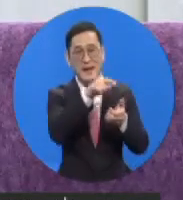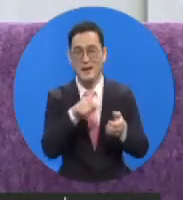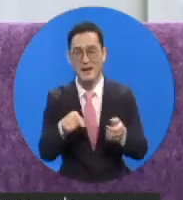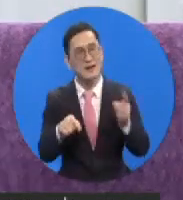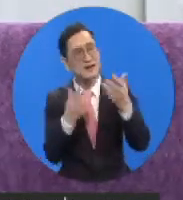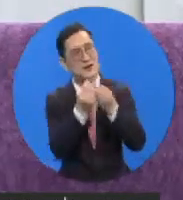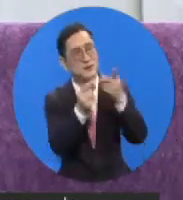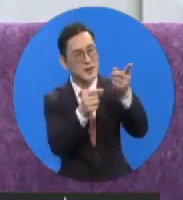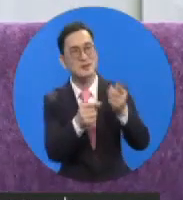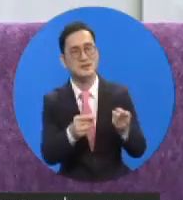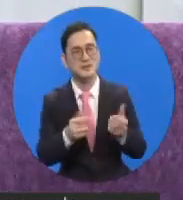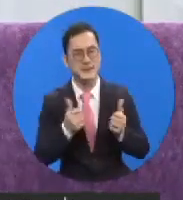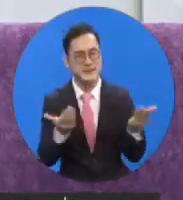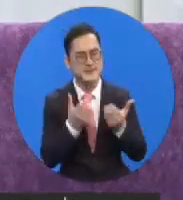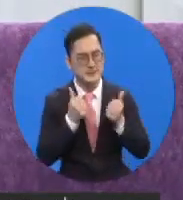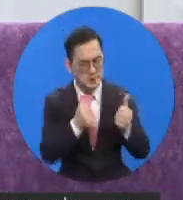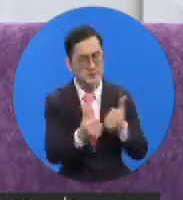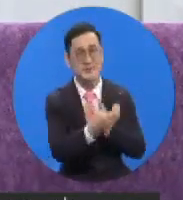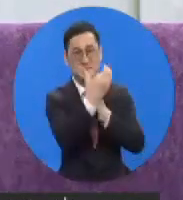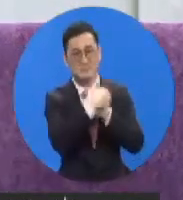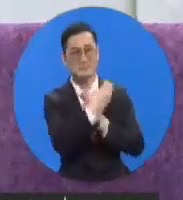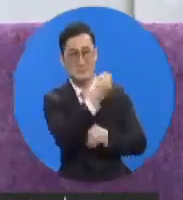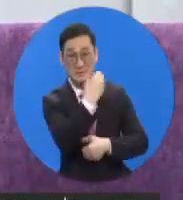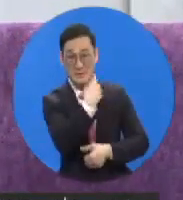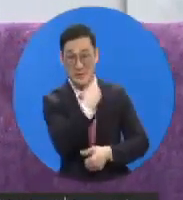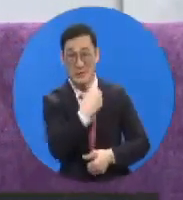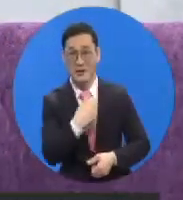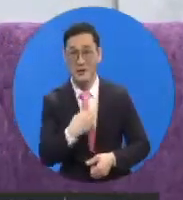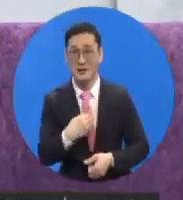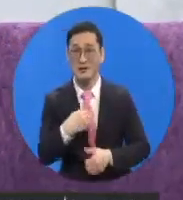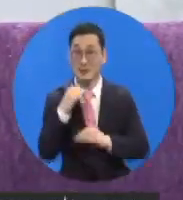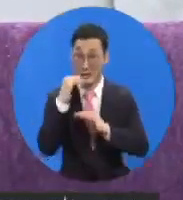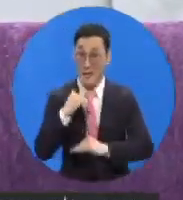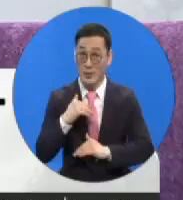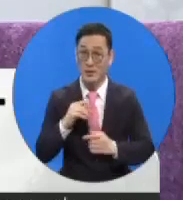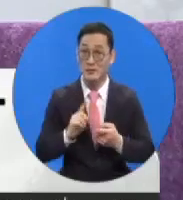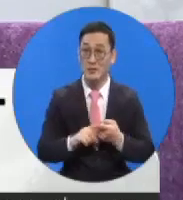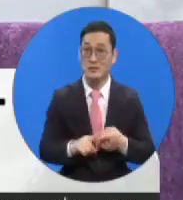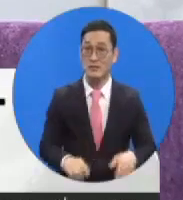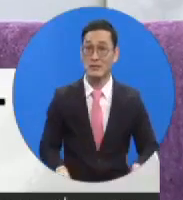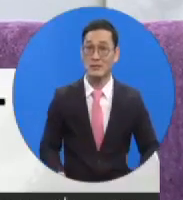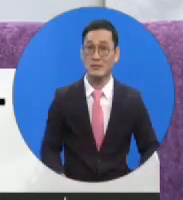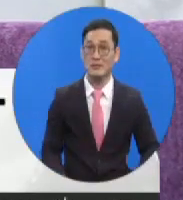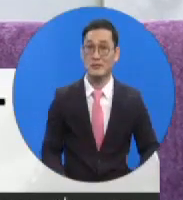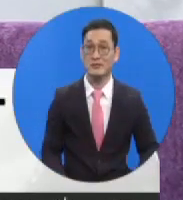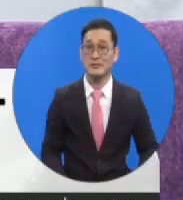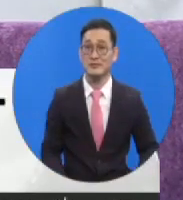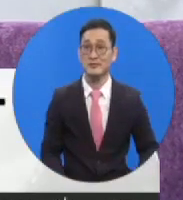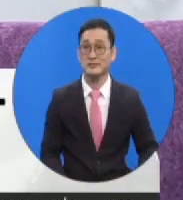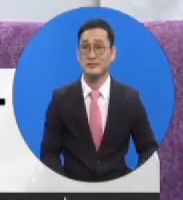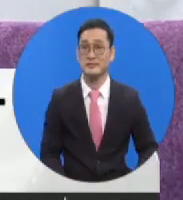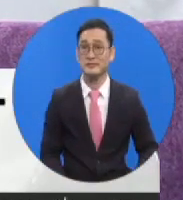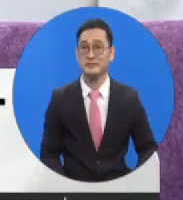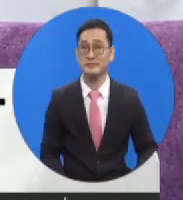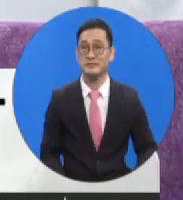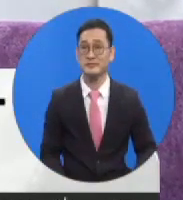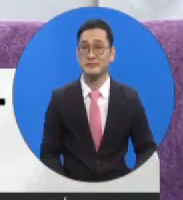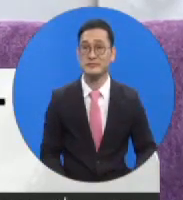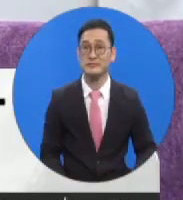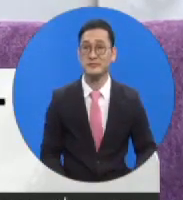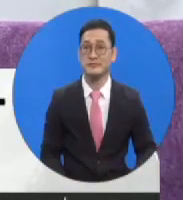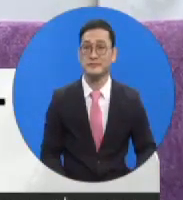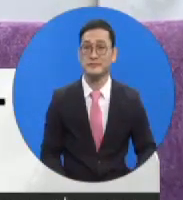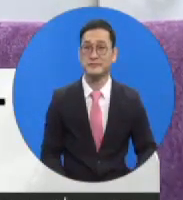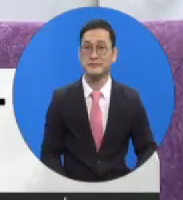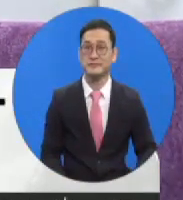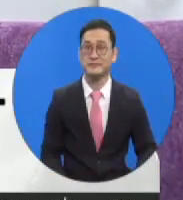추가 질문이 들어갈 겁니다. 그럼 윤 총장이 자리를 지키고 있는 것에 대해서 불만이냐. 예. 그러면은 나가라는